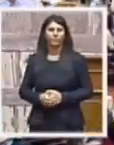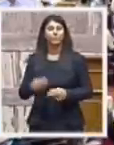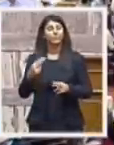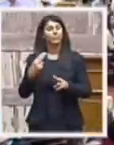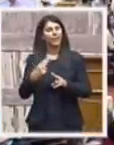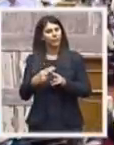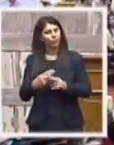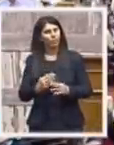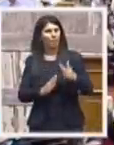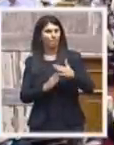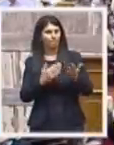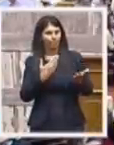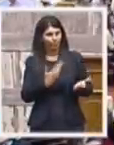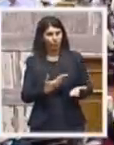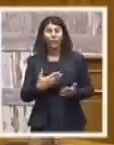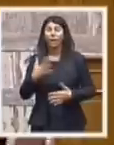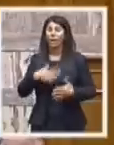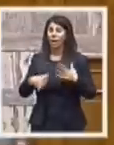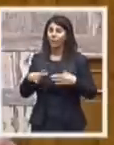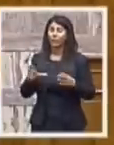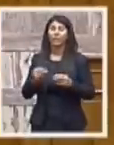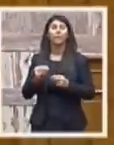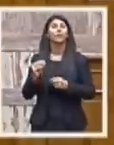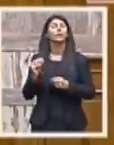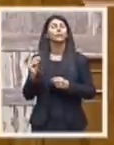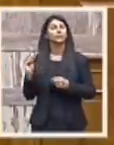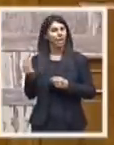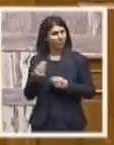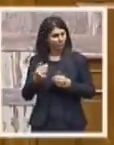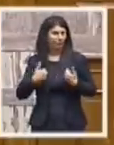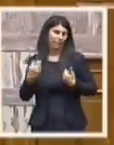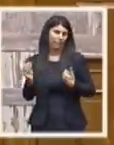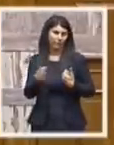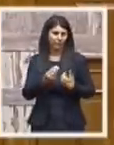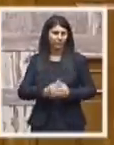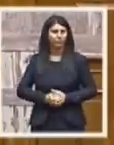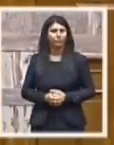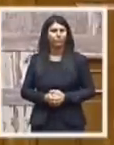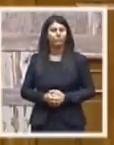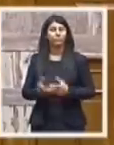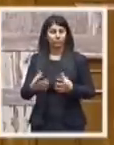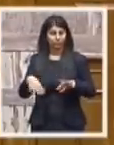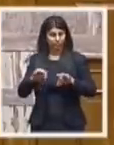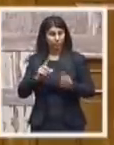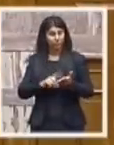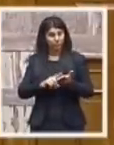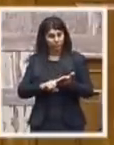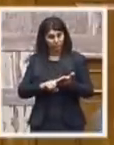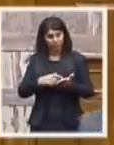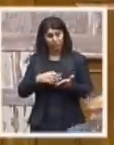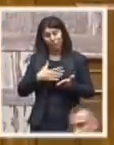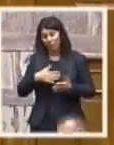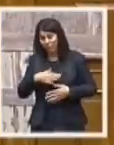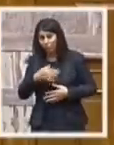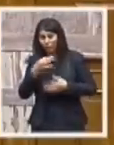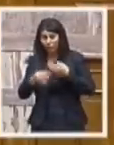Αξιότιμη κύριε Πρόεδρε, αγαπητοί συνάδελφοι έφηβοι βουλευτές, αρχικά θα ήθελα να εκφράσω την ευχαρίστηση, αν